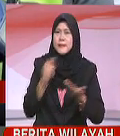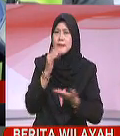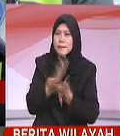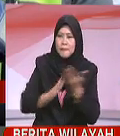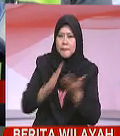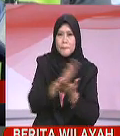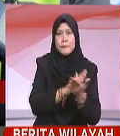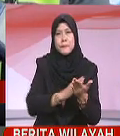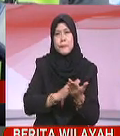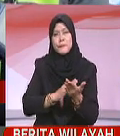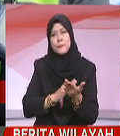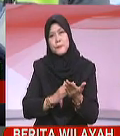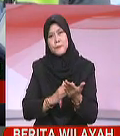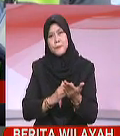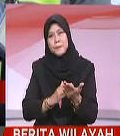dapat